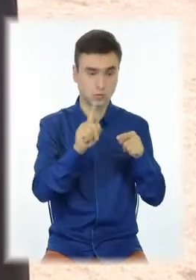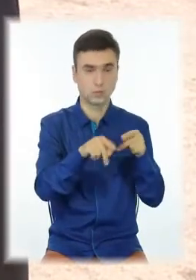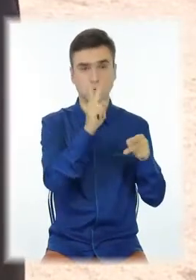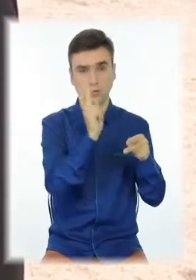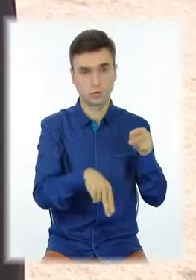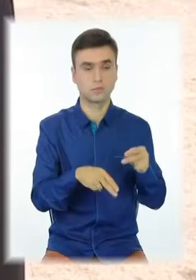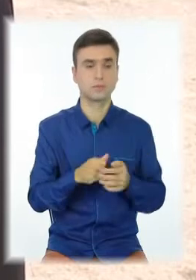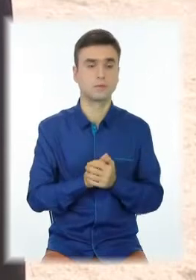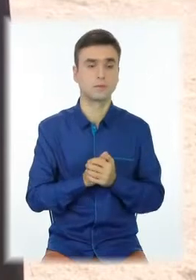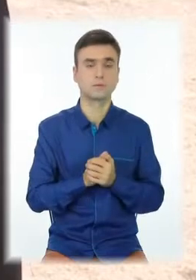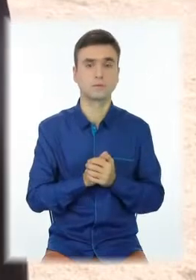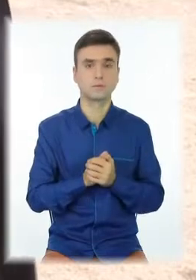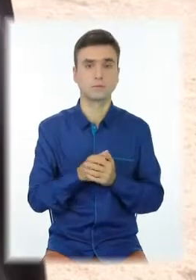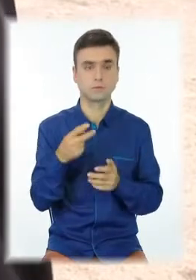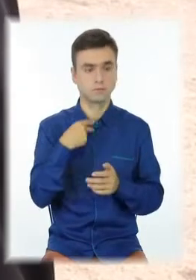побачили,